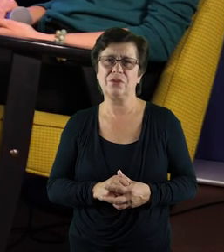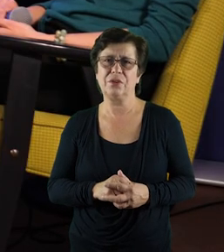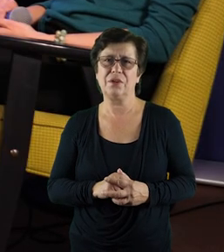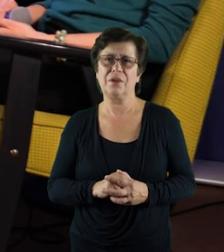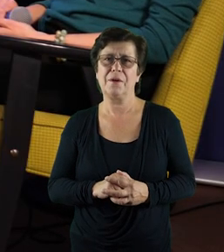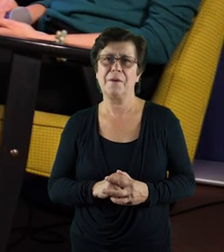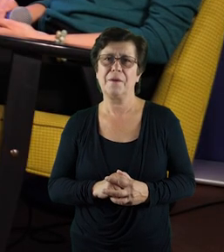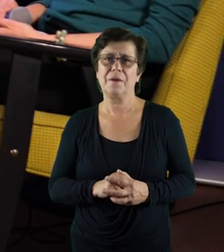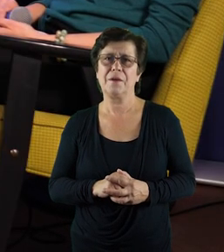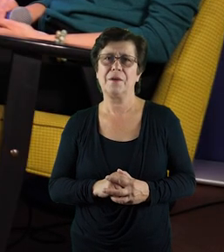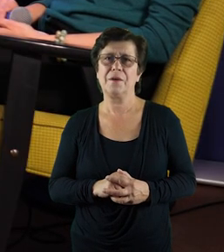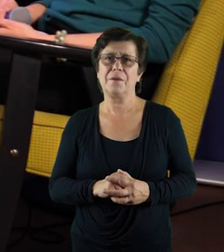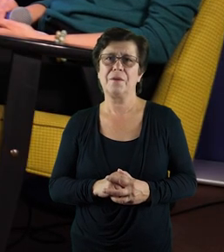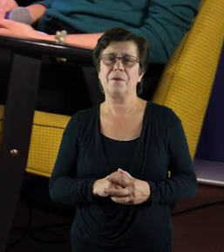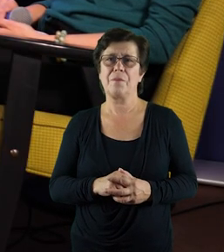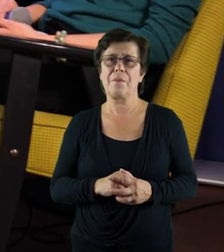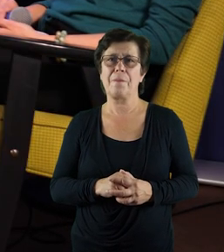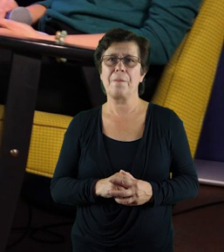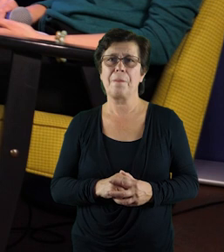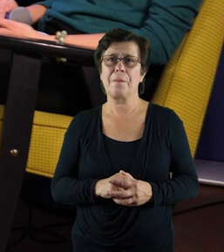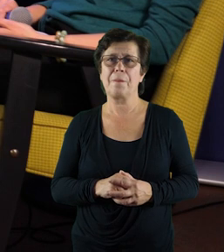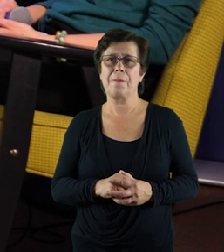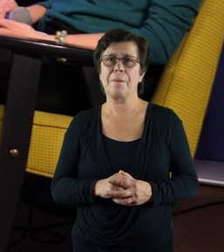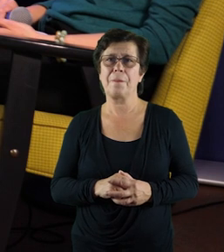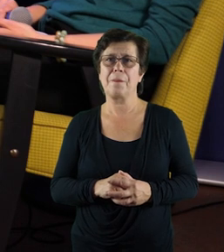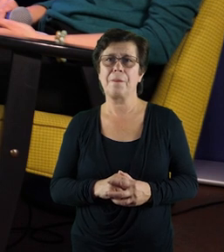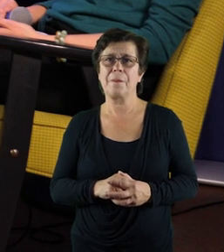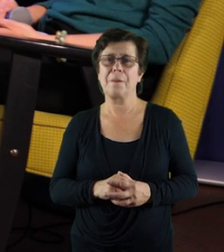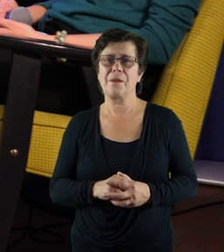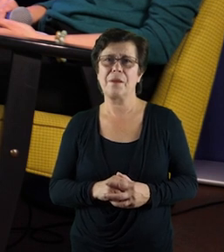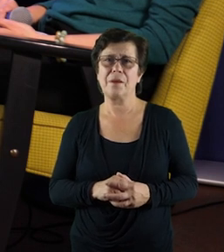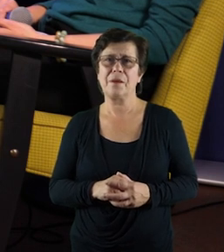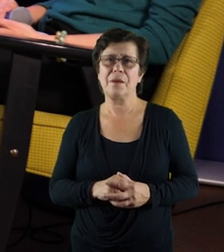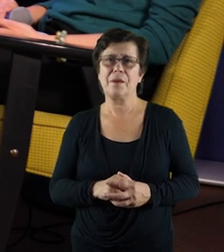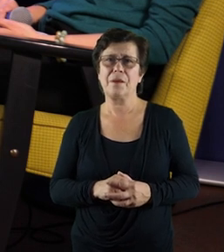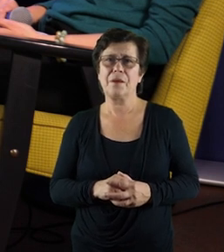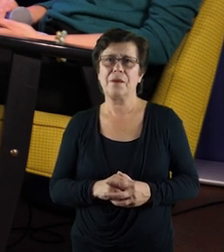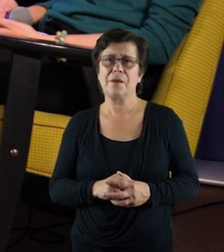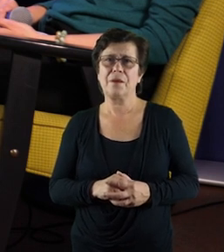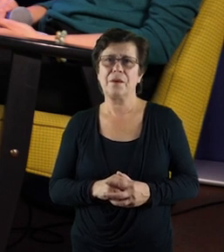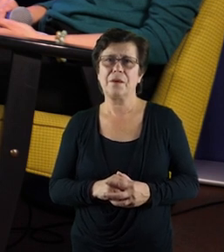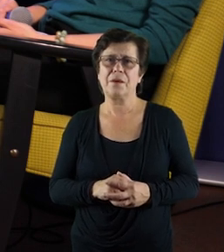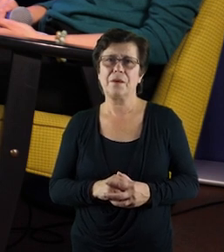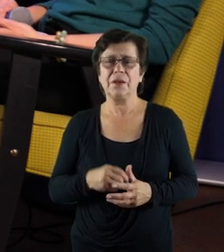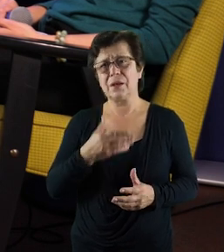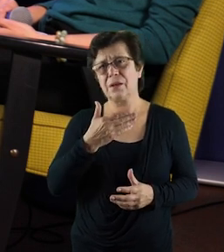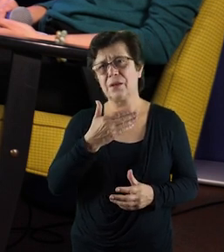Natomiast oczywiście nie wiem, jak to było z tym Lwowem, na ile to też nie działał